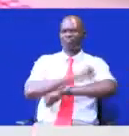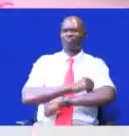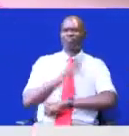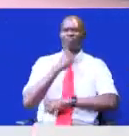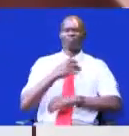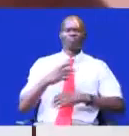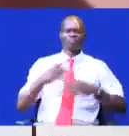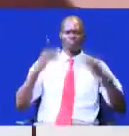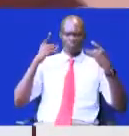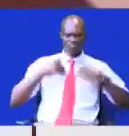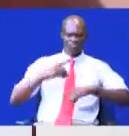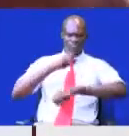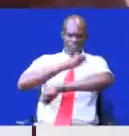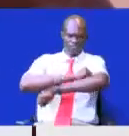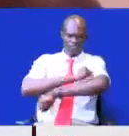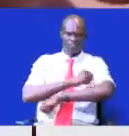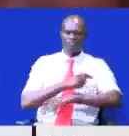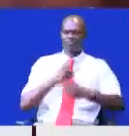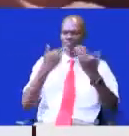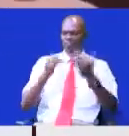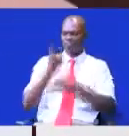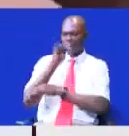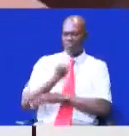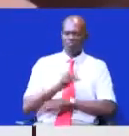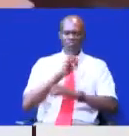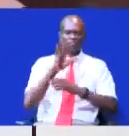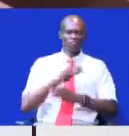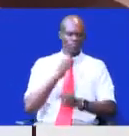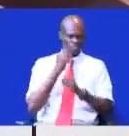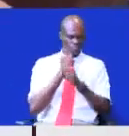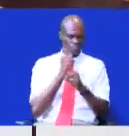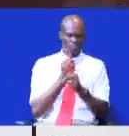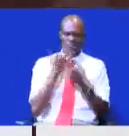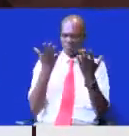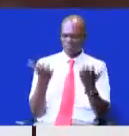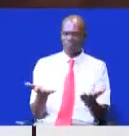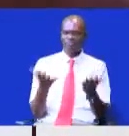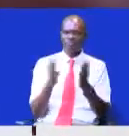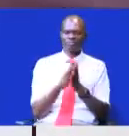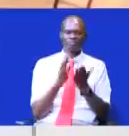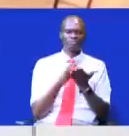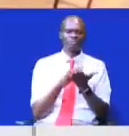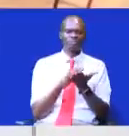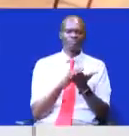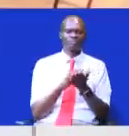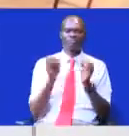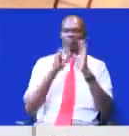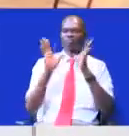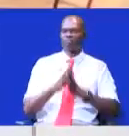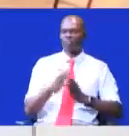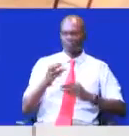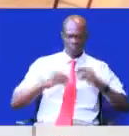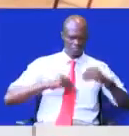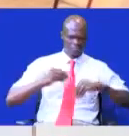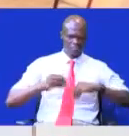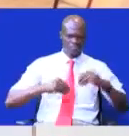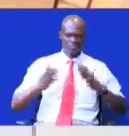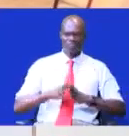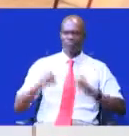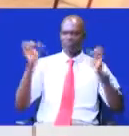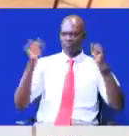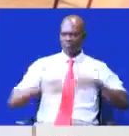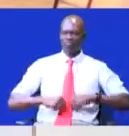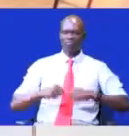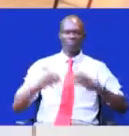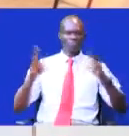uniform. Omiyo akwayo ni tijni kaka en ni. Mostly, kata ka in disability, ye mondo